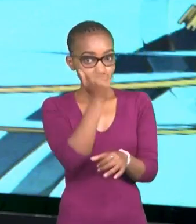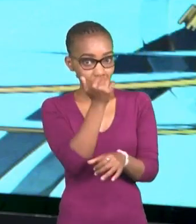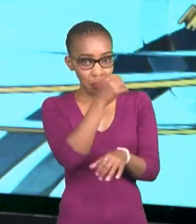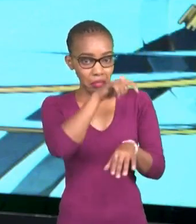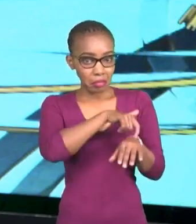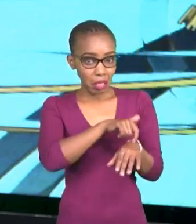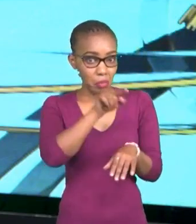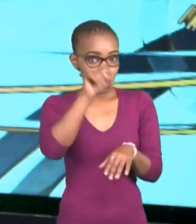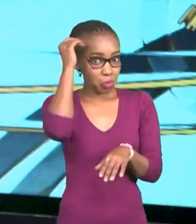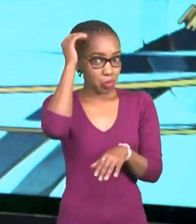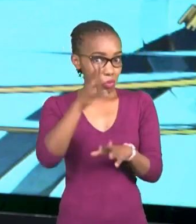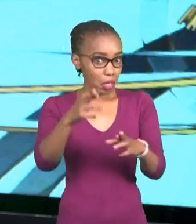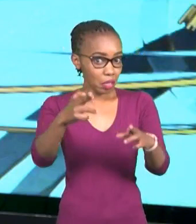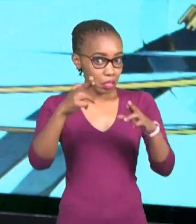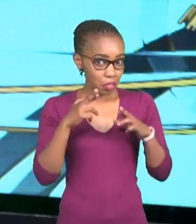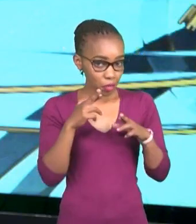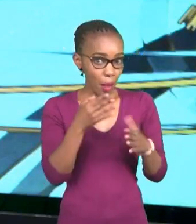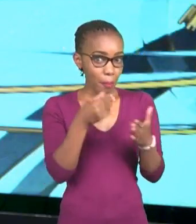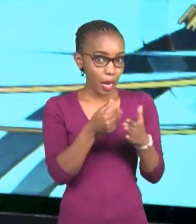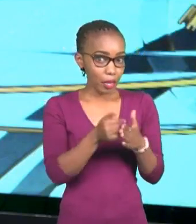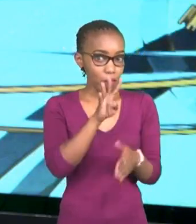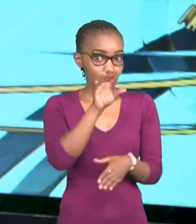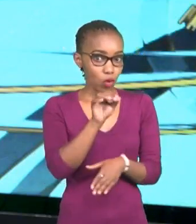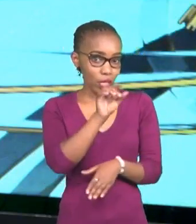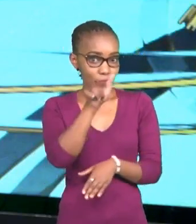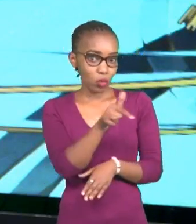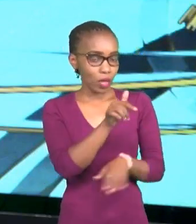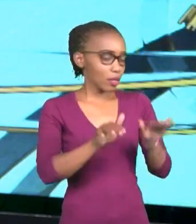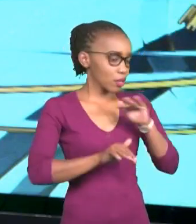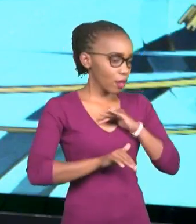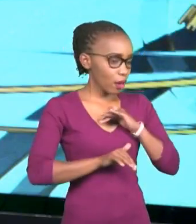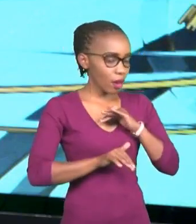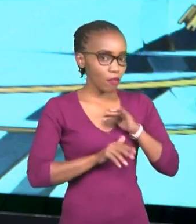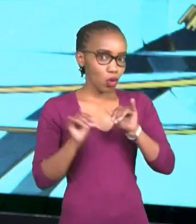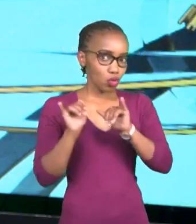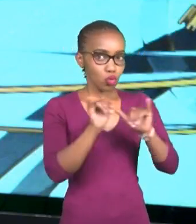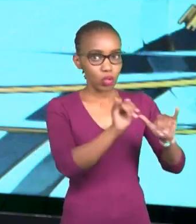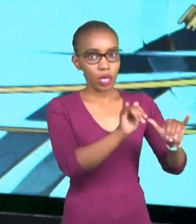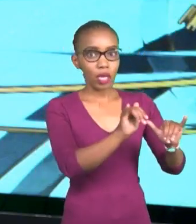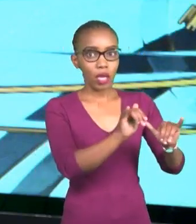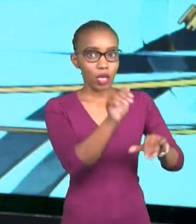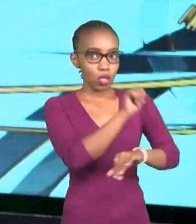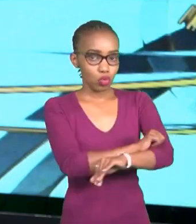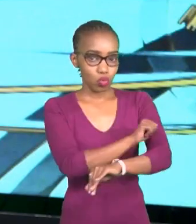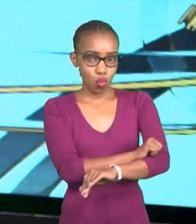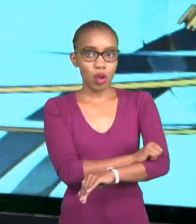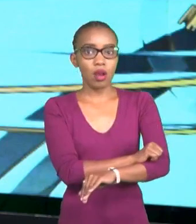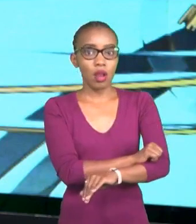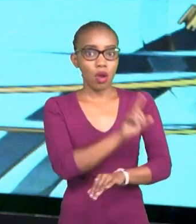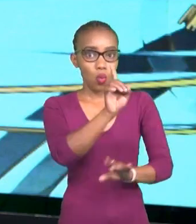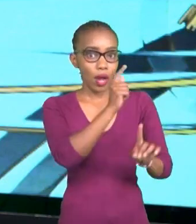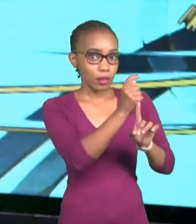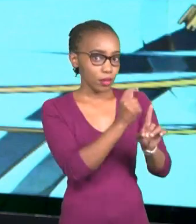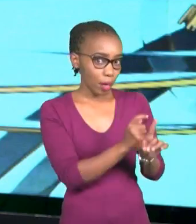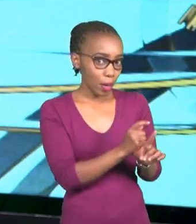ukipata pesa yako hata kama ni 40,000, it's more than enough kukuweka ukae shule for more than one semester. Wanafunzi sahi hawana